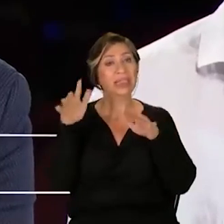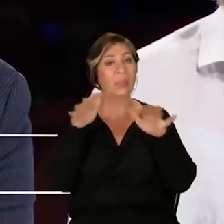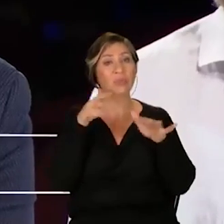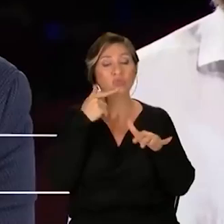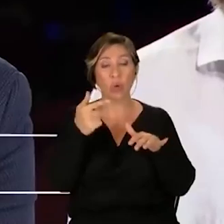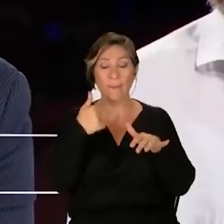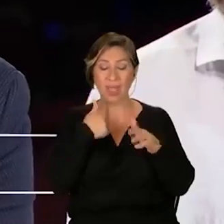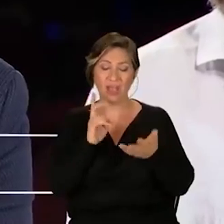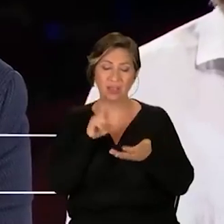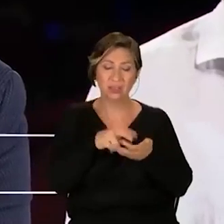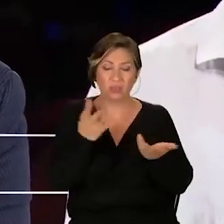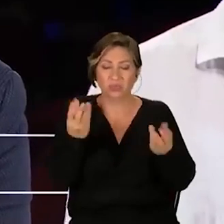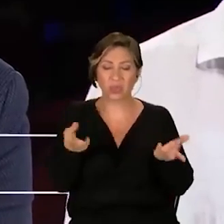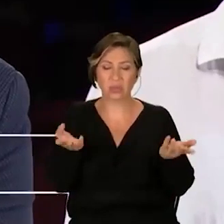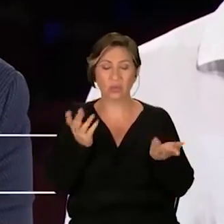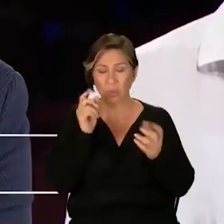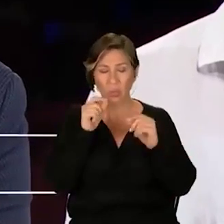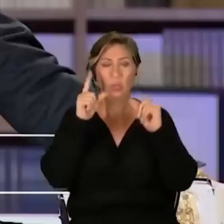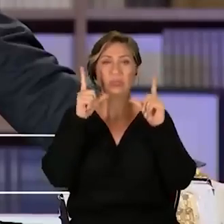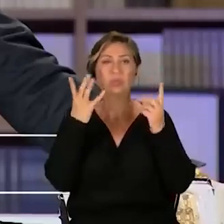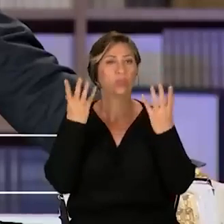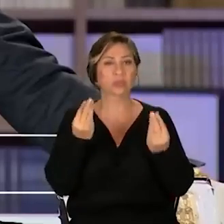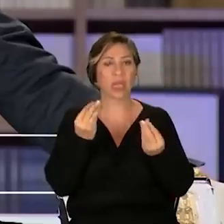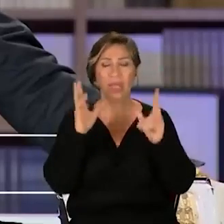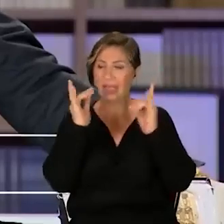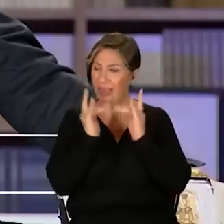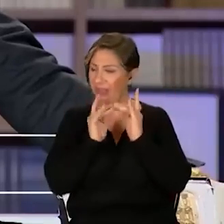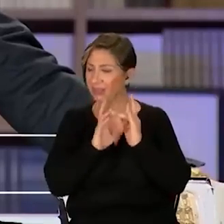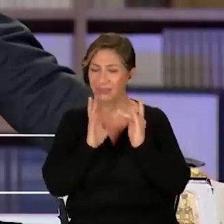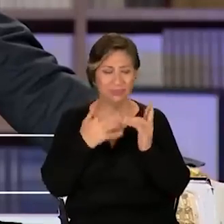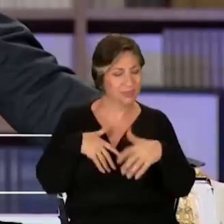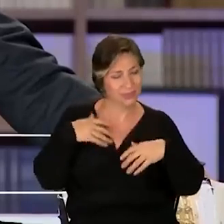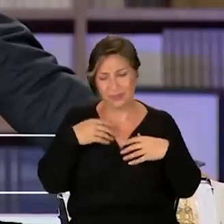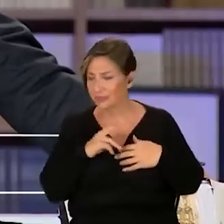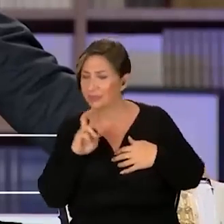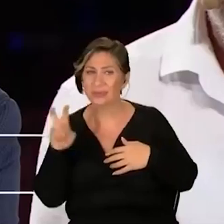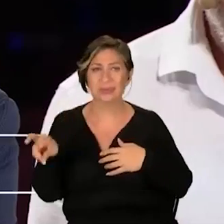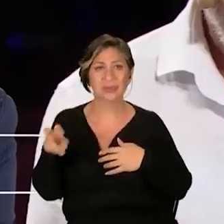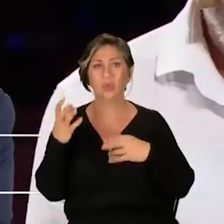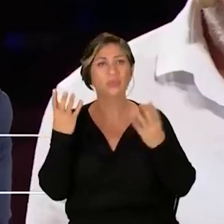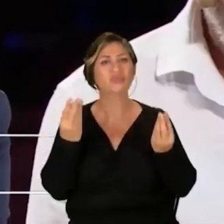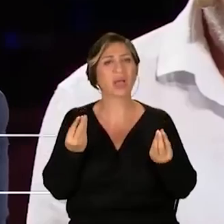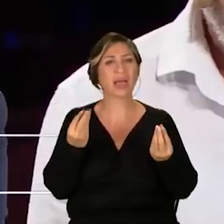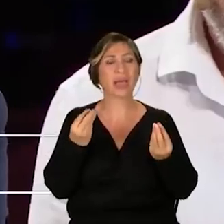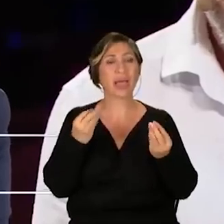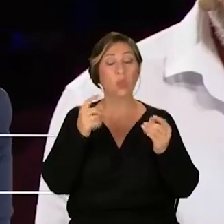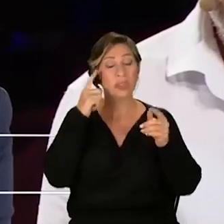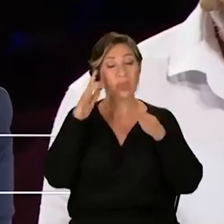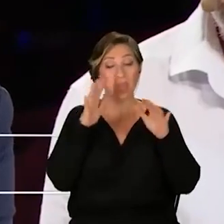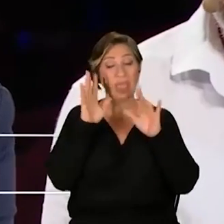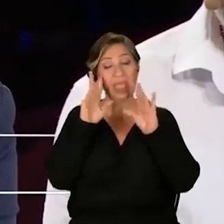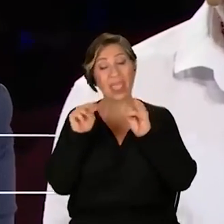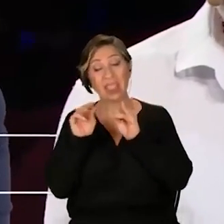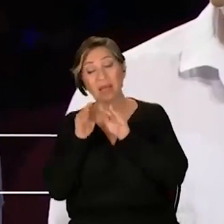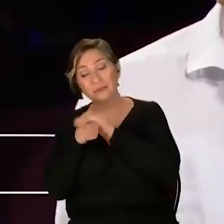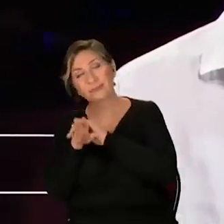söylüyor. Ben kalksam ne olacak? Uyansam ne olacak? Yataktan çıksam ne olacak? O yüzden depresyondan yatağa kaçma eylemi olarak değerlendirmek lazım